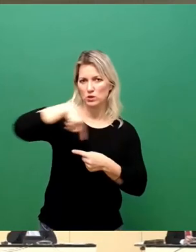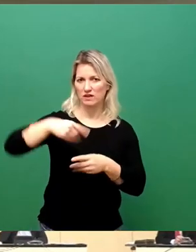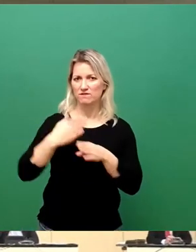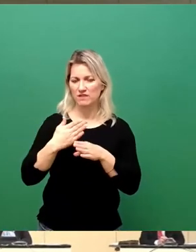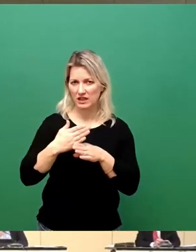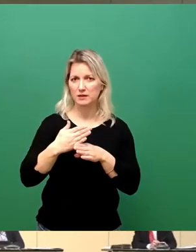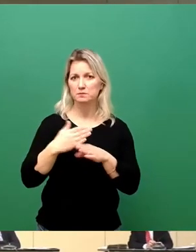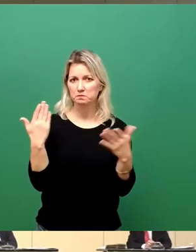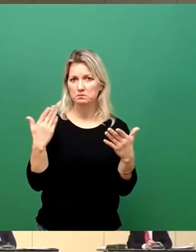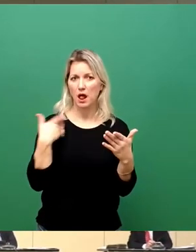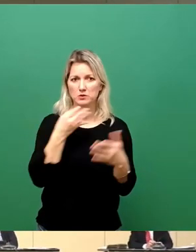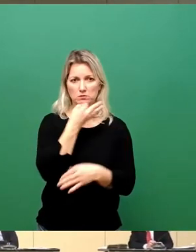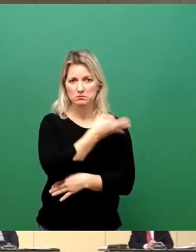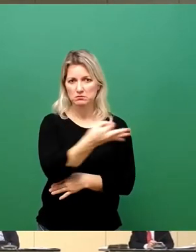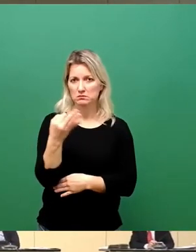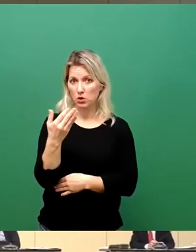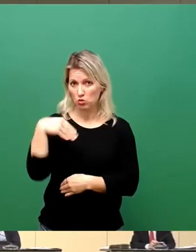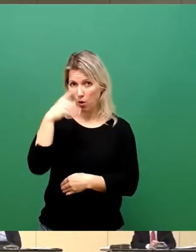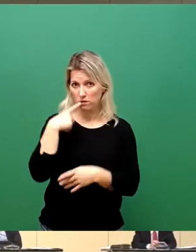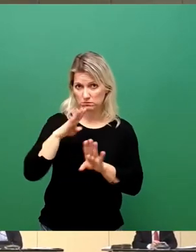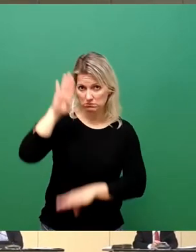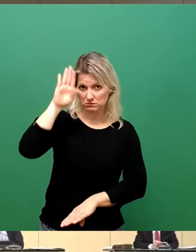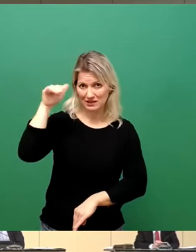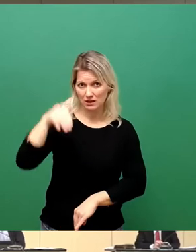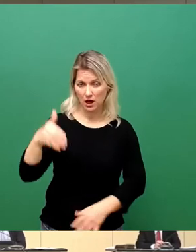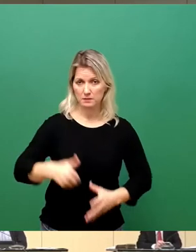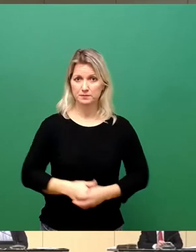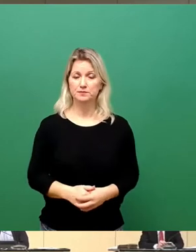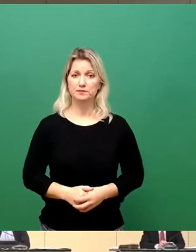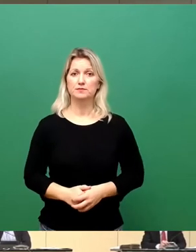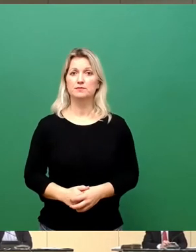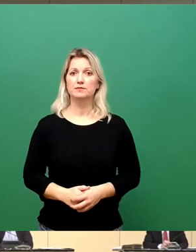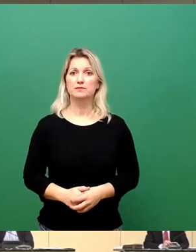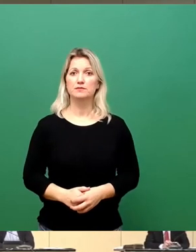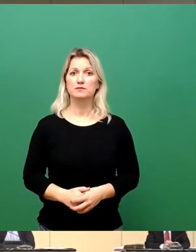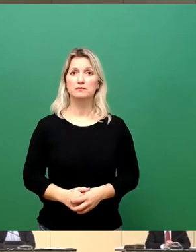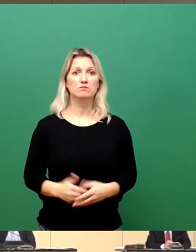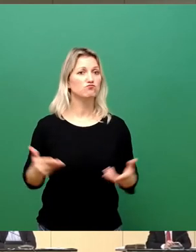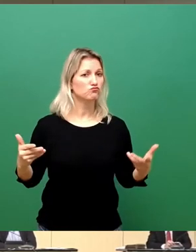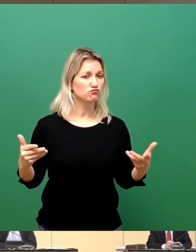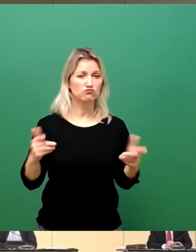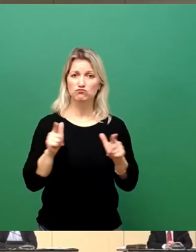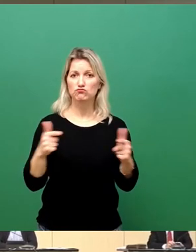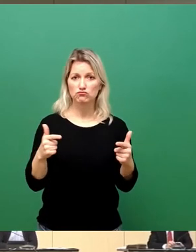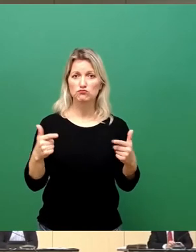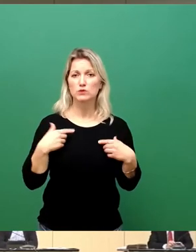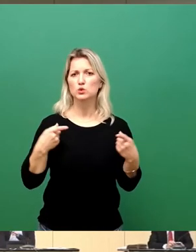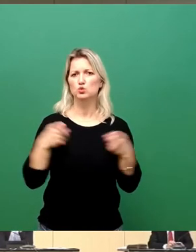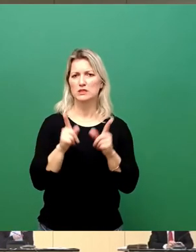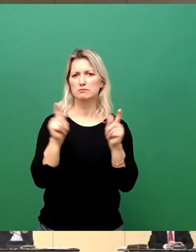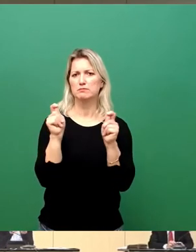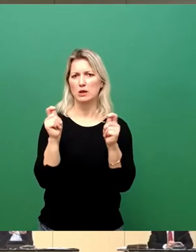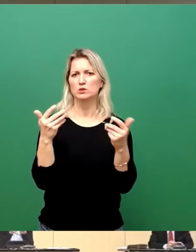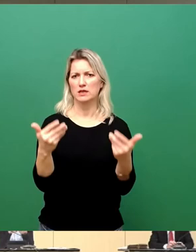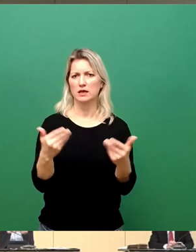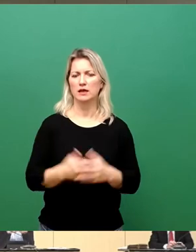Frage, gibt es weitere Wortmeldungen? Das kann ich nicht sehen, aber ich ganz kurz Pause und